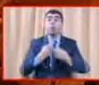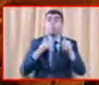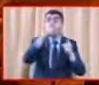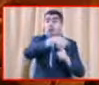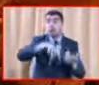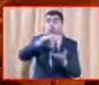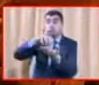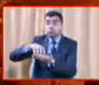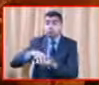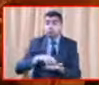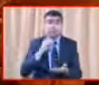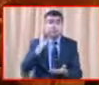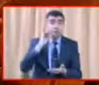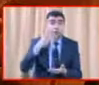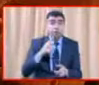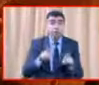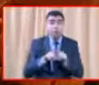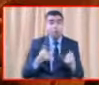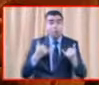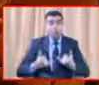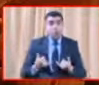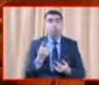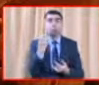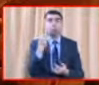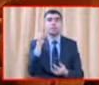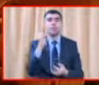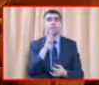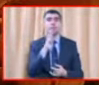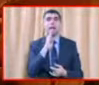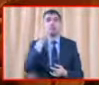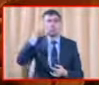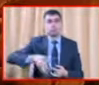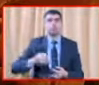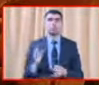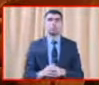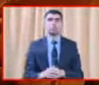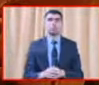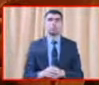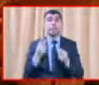غاية اليوم 2 دجنبر، باش نعطي بعض المعطيات. كاين